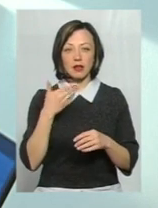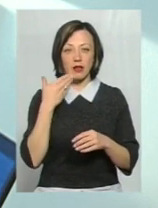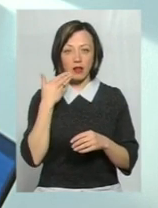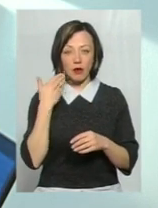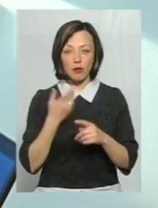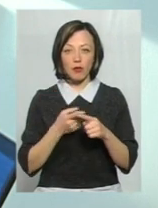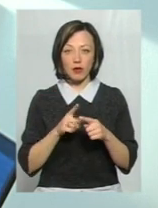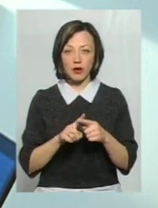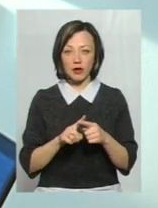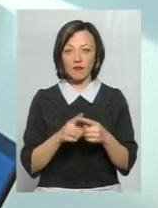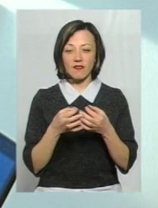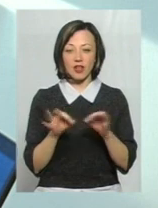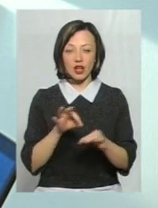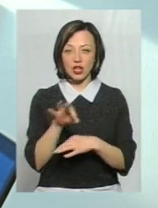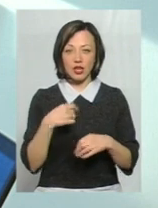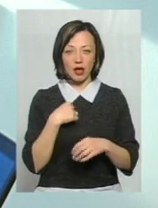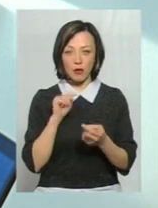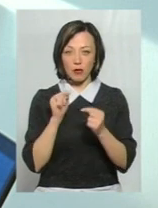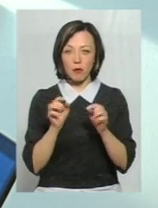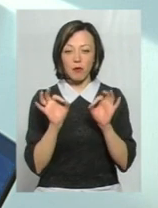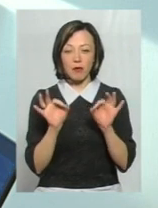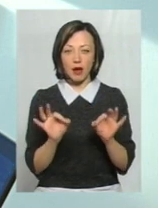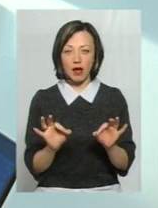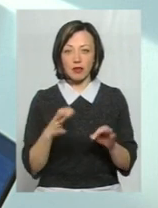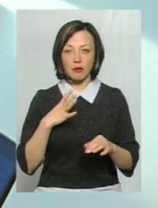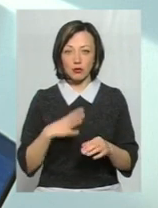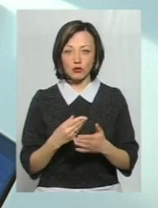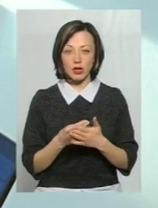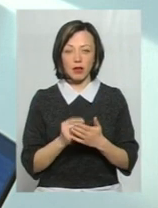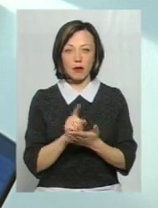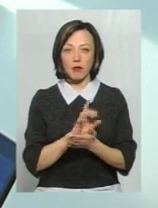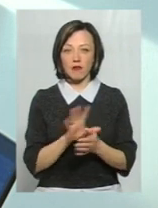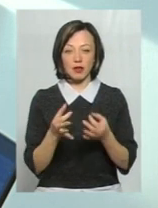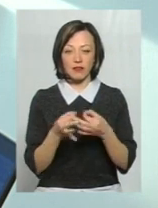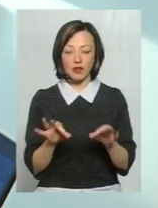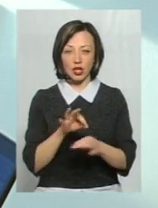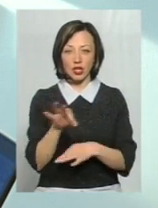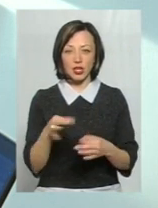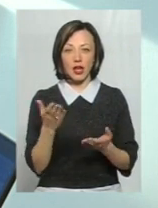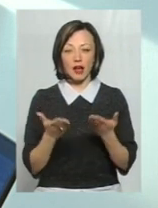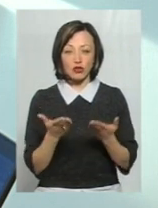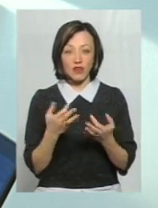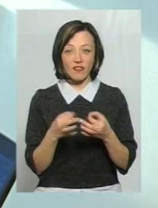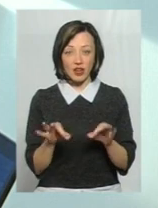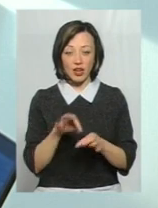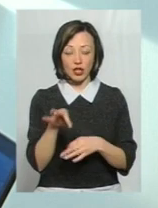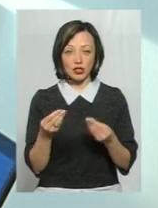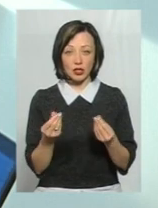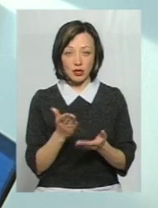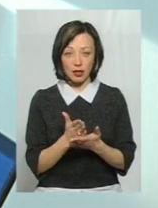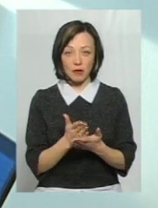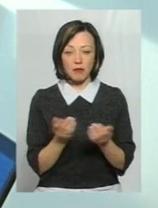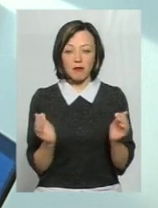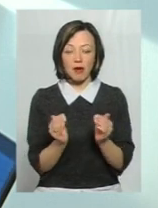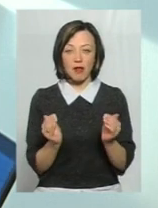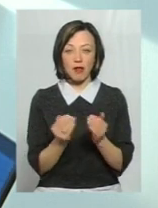лишки. Я противник вільних лишків. При правильному напруженому бюджеті не повинно бути вільні лишки. А якщо повинні бути вільні лишки, це повинна бути мала